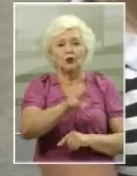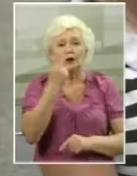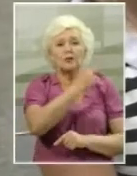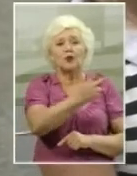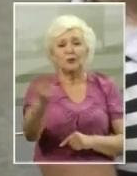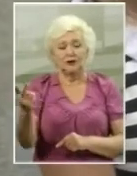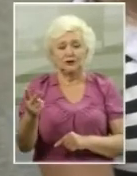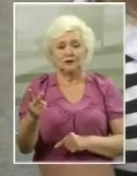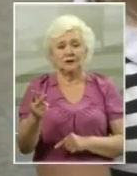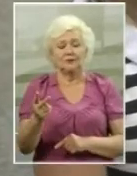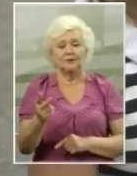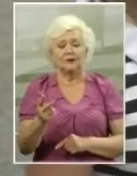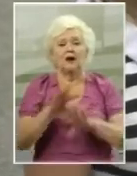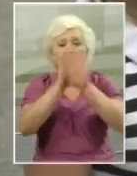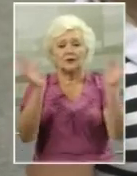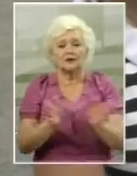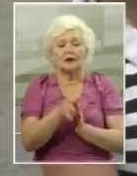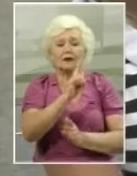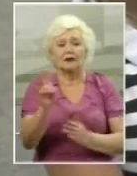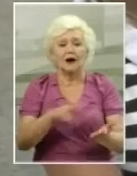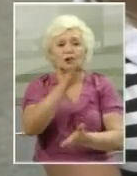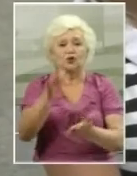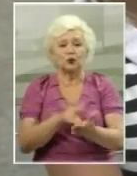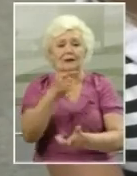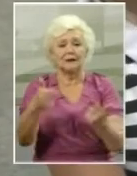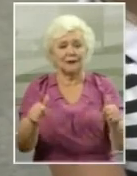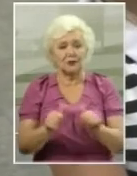побачити. Взагалі якось у центрі міста